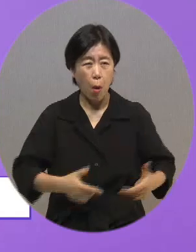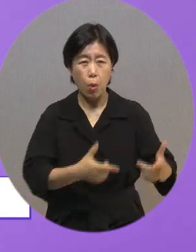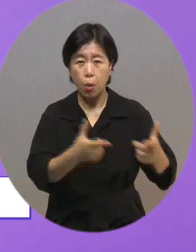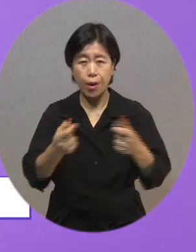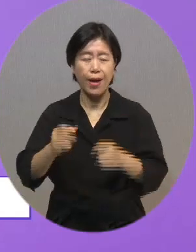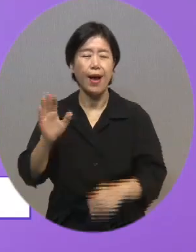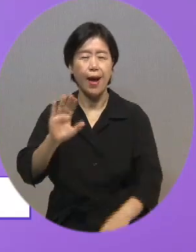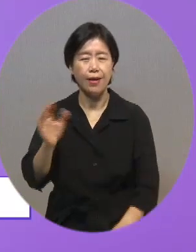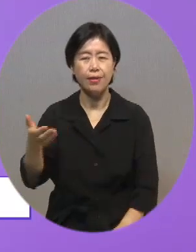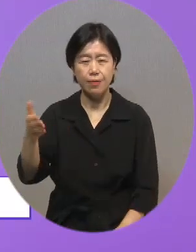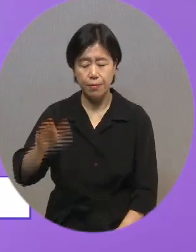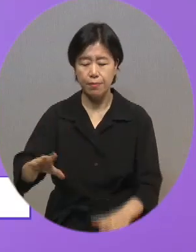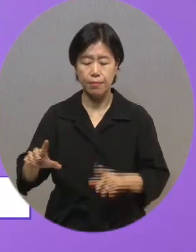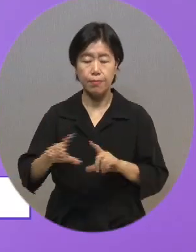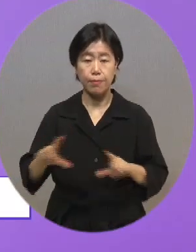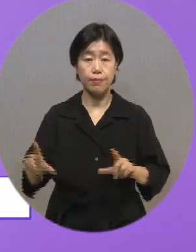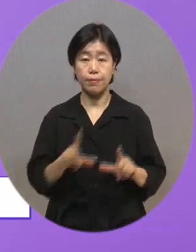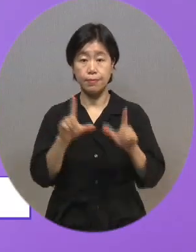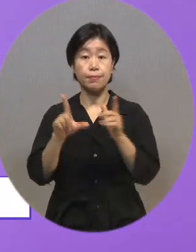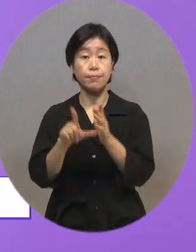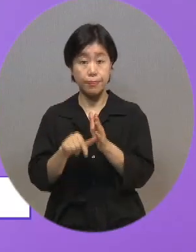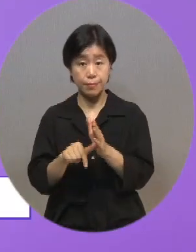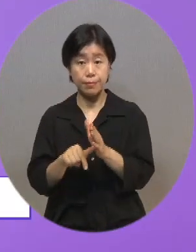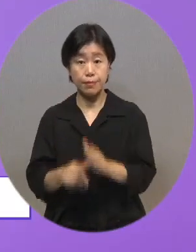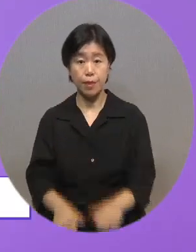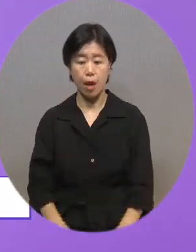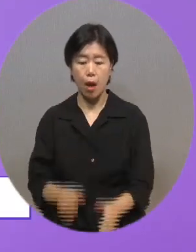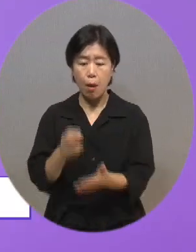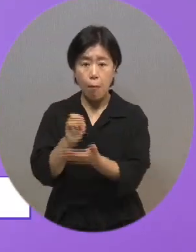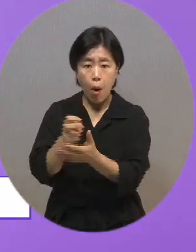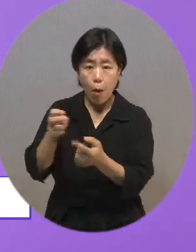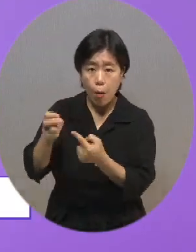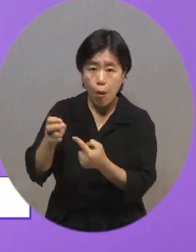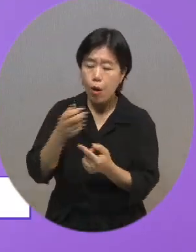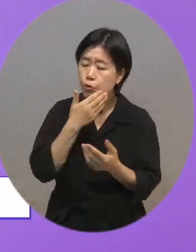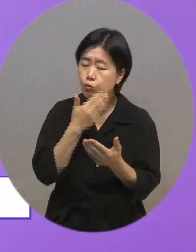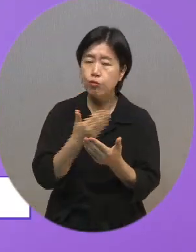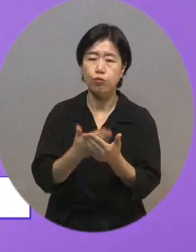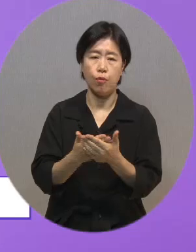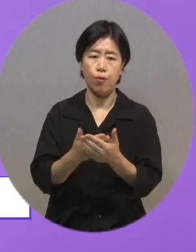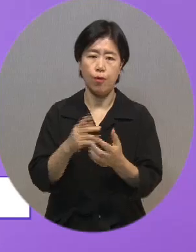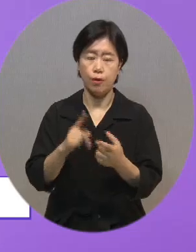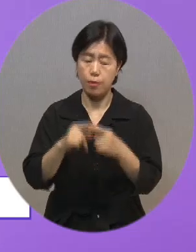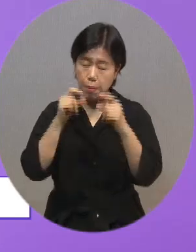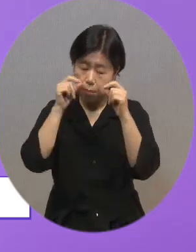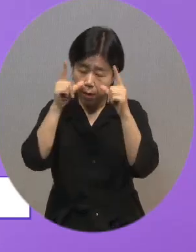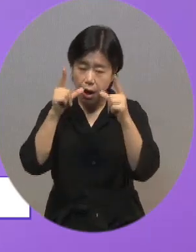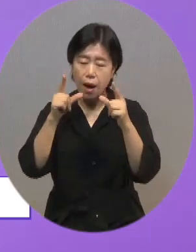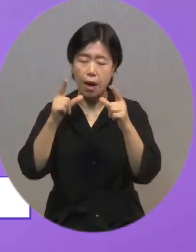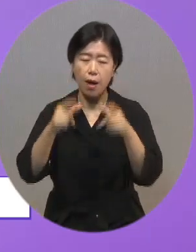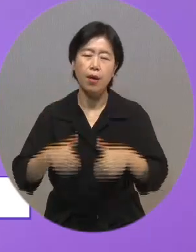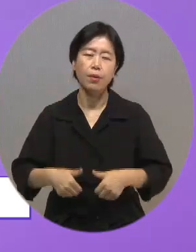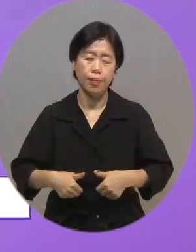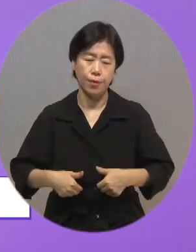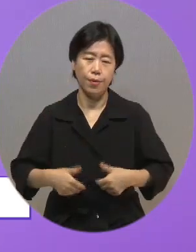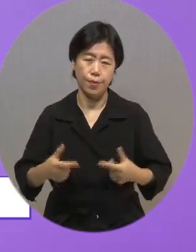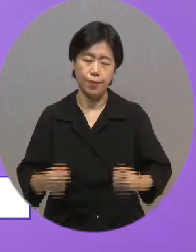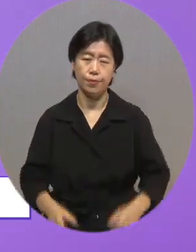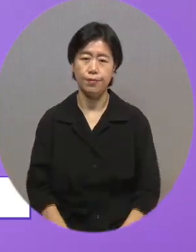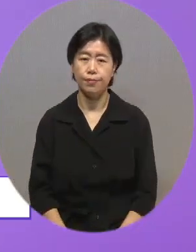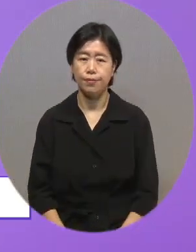아니고요. 그래서 일상생활을 해 나가는 데 있어서 법의 소중함, 중요함을 좀 더 자각을